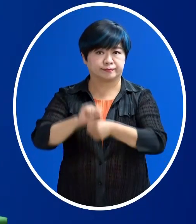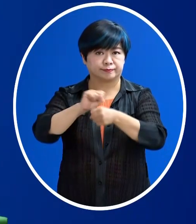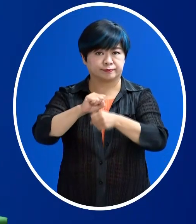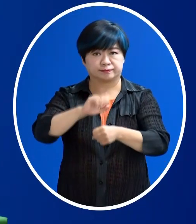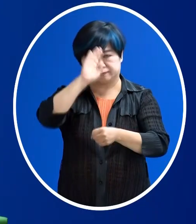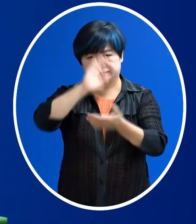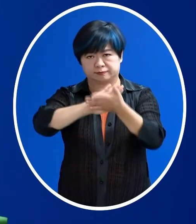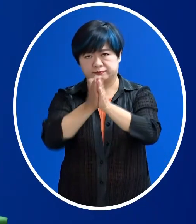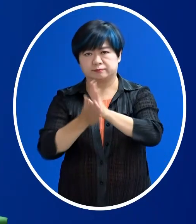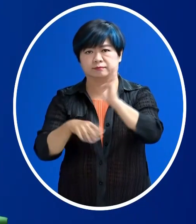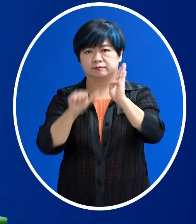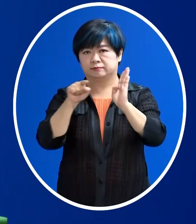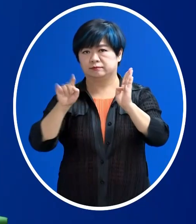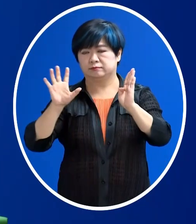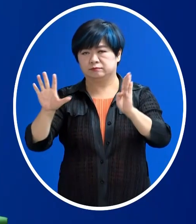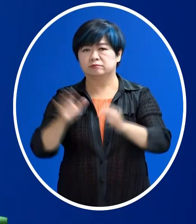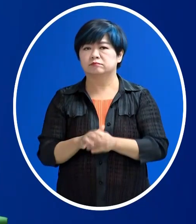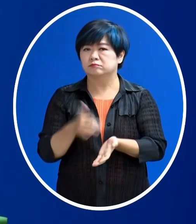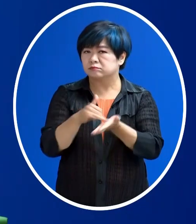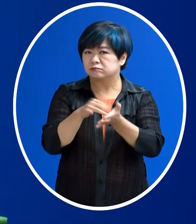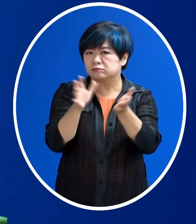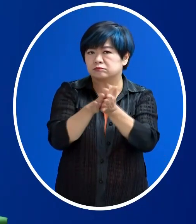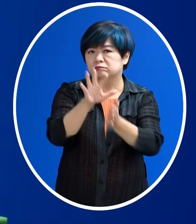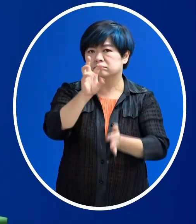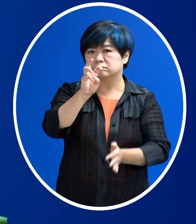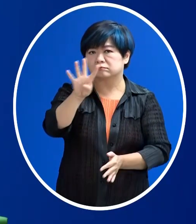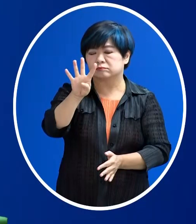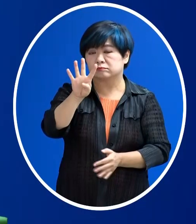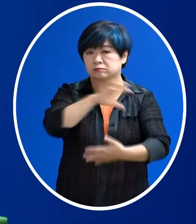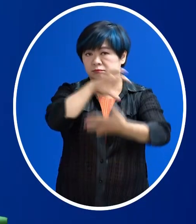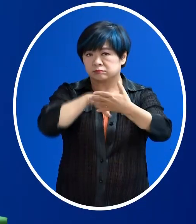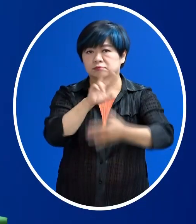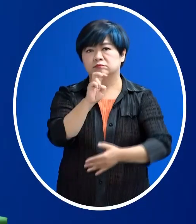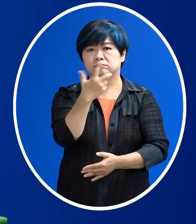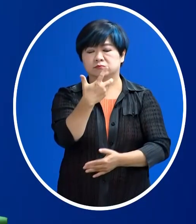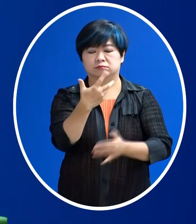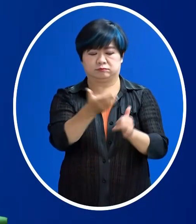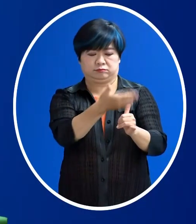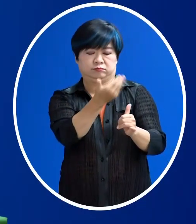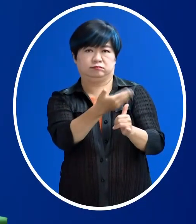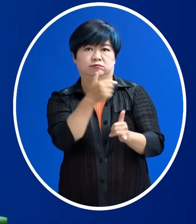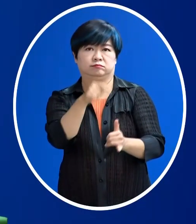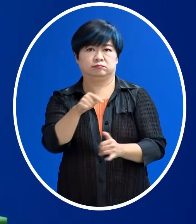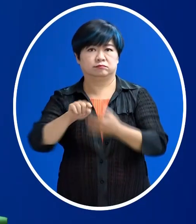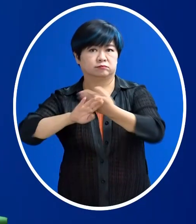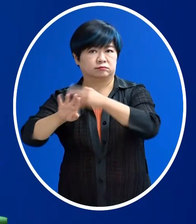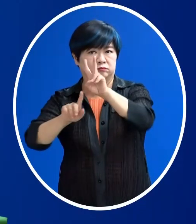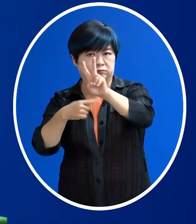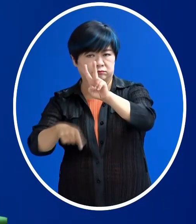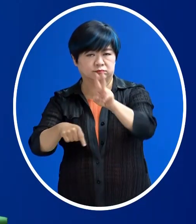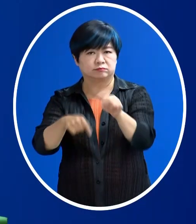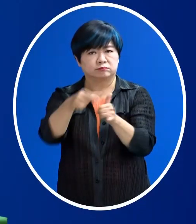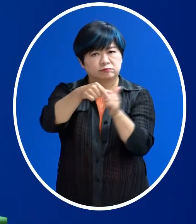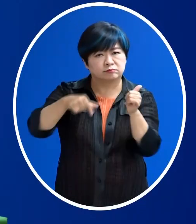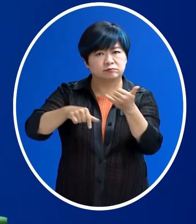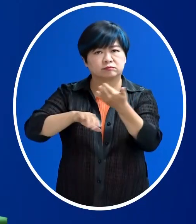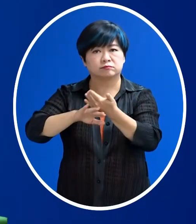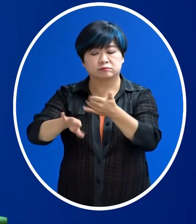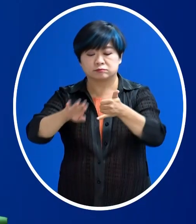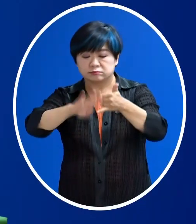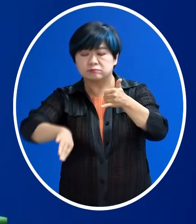个案全部都是 BA.5，总计有34例，其中26例是分布在北部，2例在中部，6例在